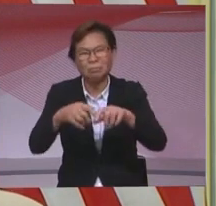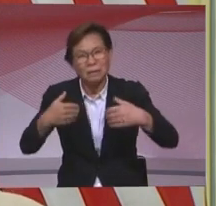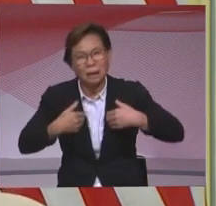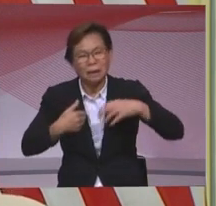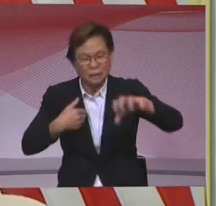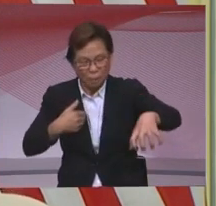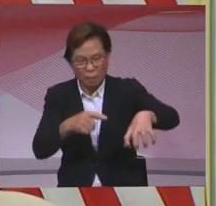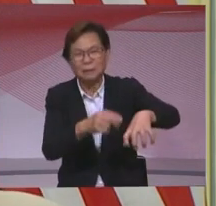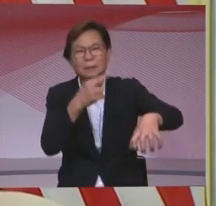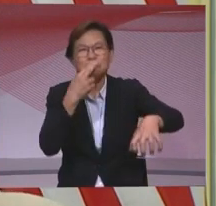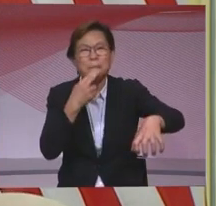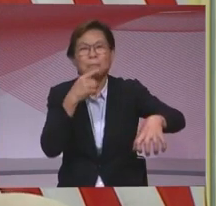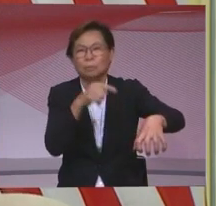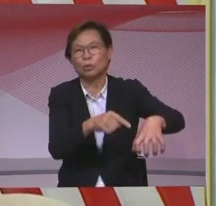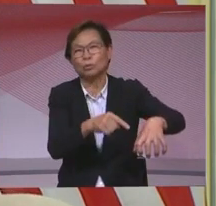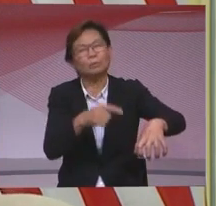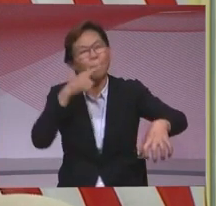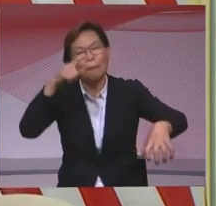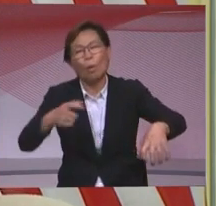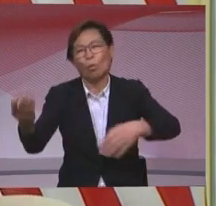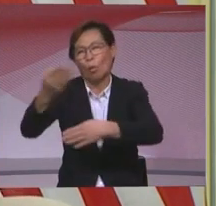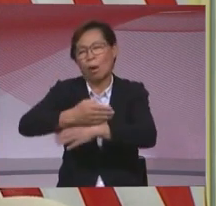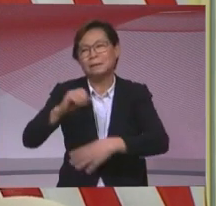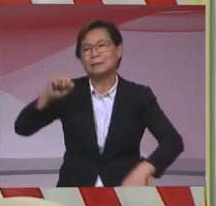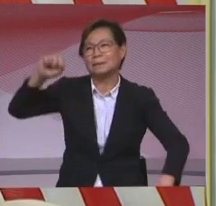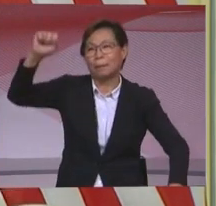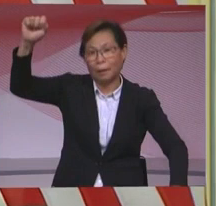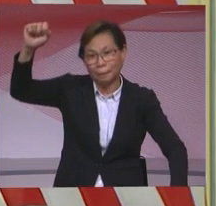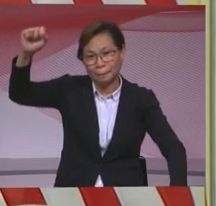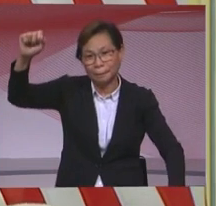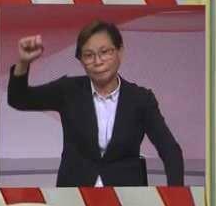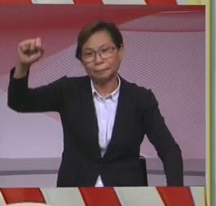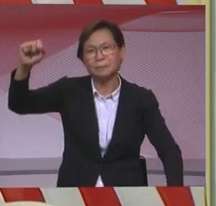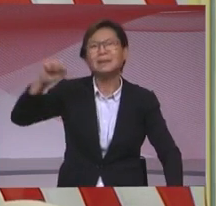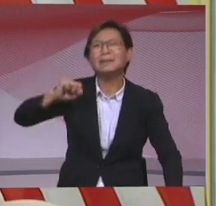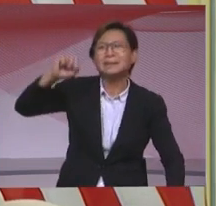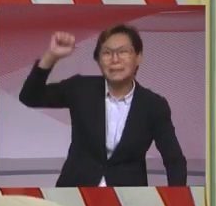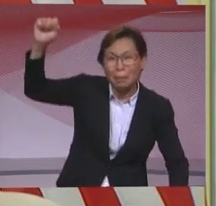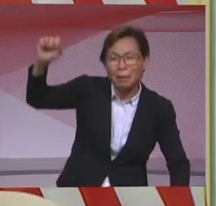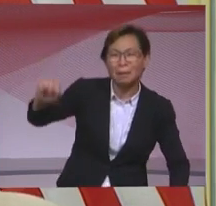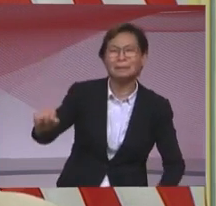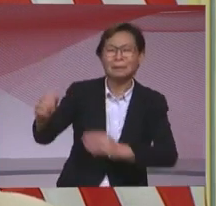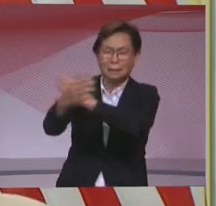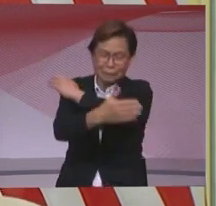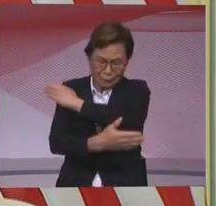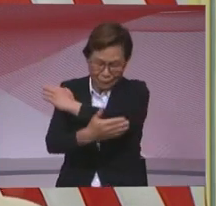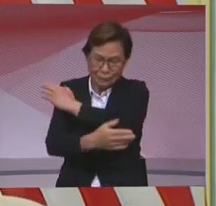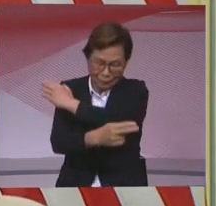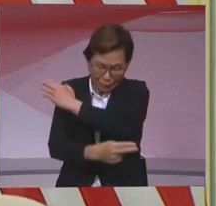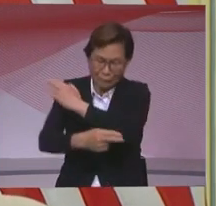kawasan-kawasan zon merah di negeri tersebut. Sabah merupakan salah satu negeri di dalam